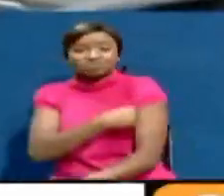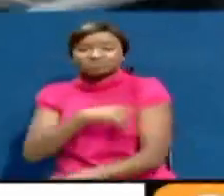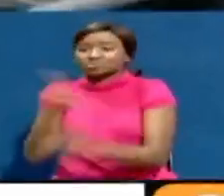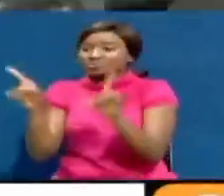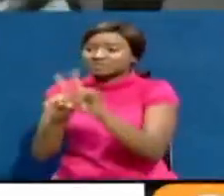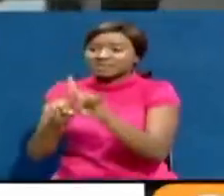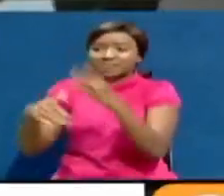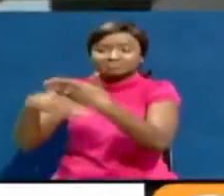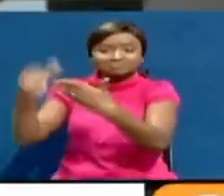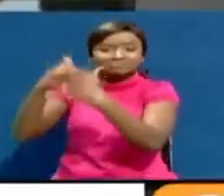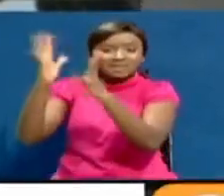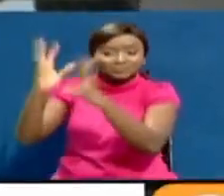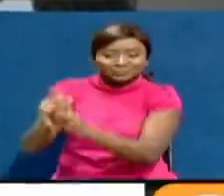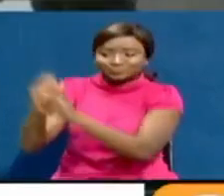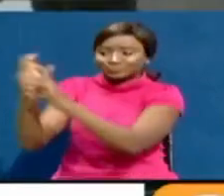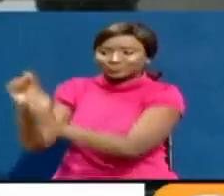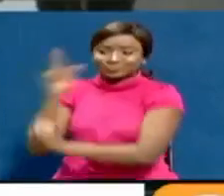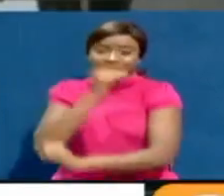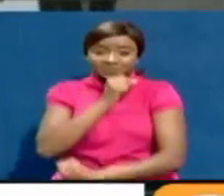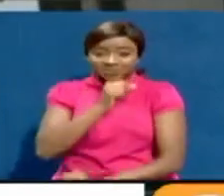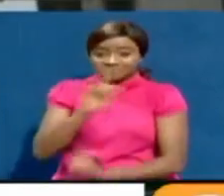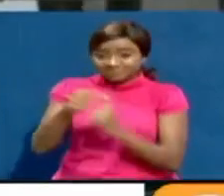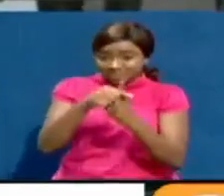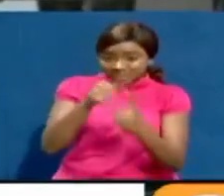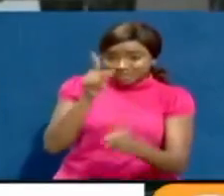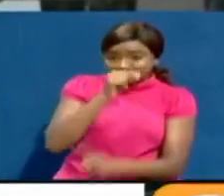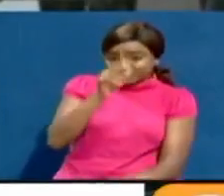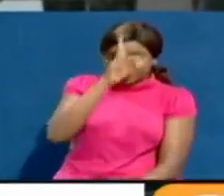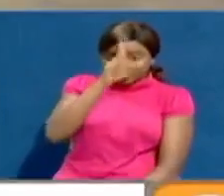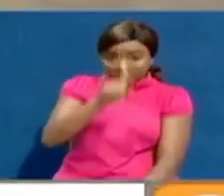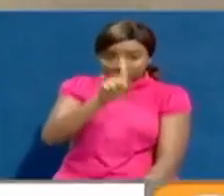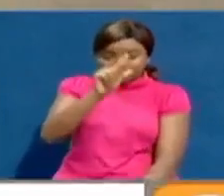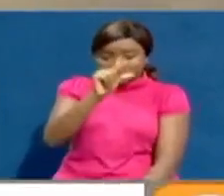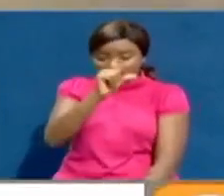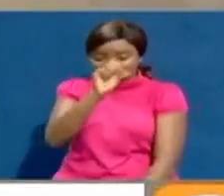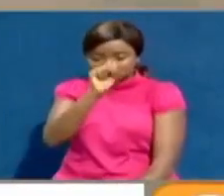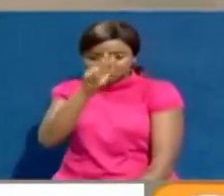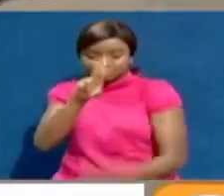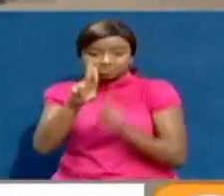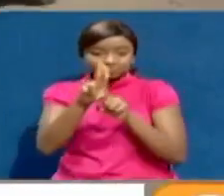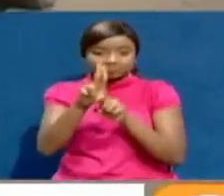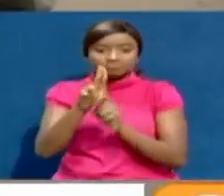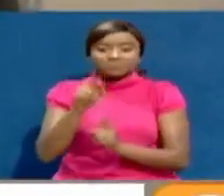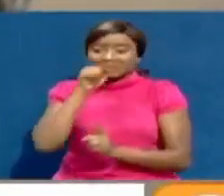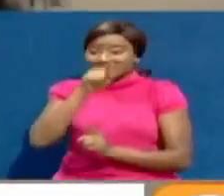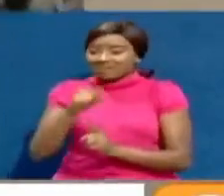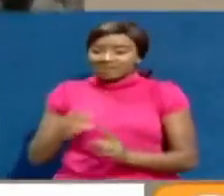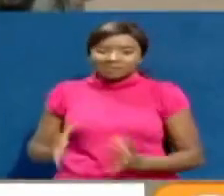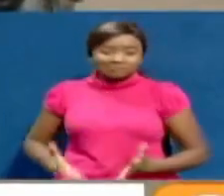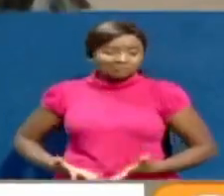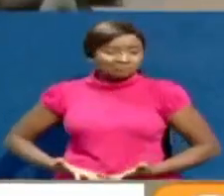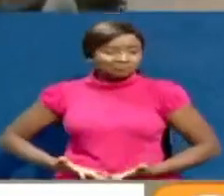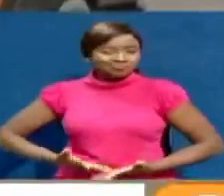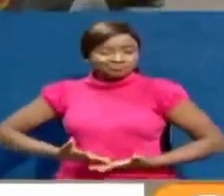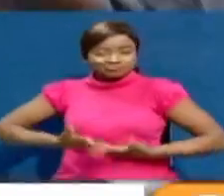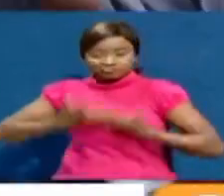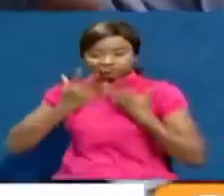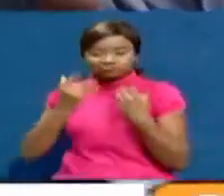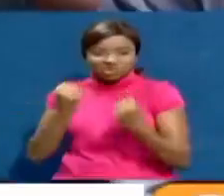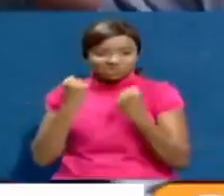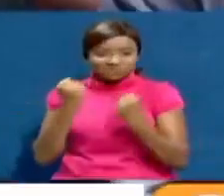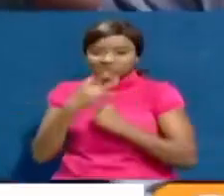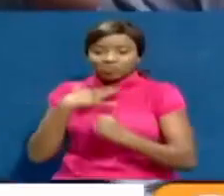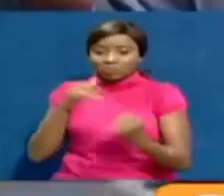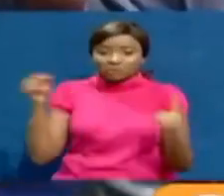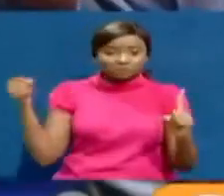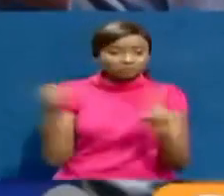funja. Mauaji ya afisa mkuu wa GSU Emadao Temako Jumapili yamechochea ghadhabu ya wizara ya usalama.